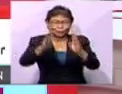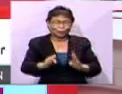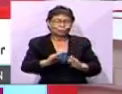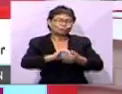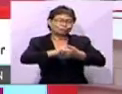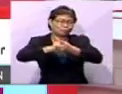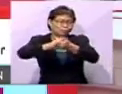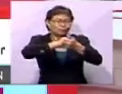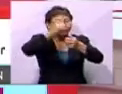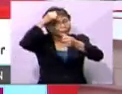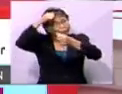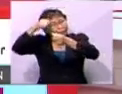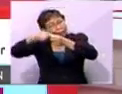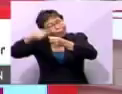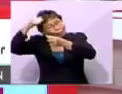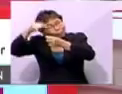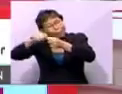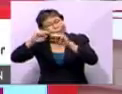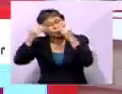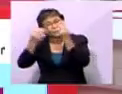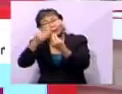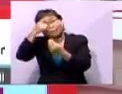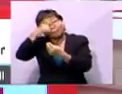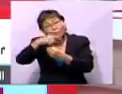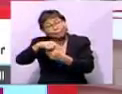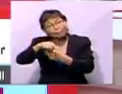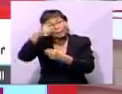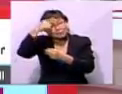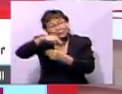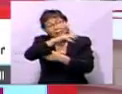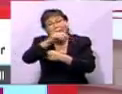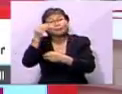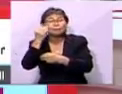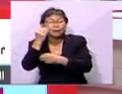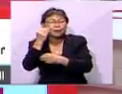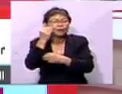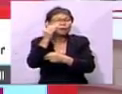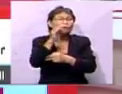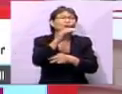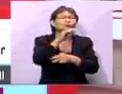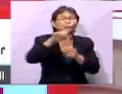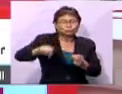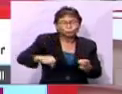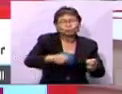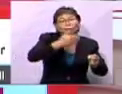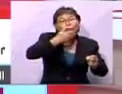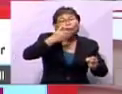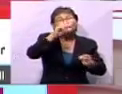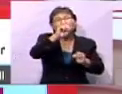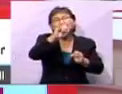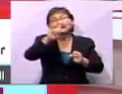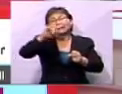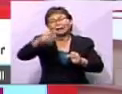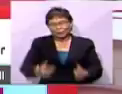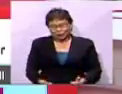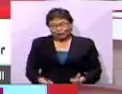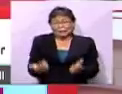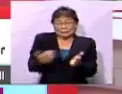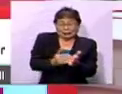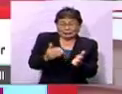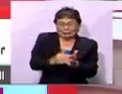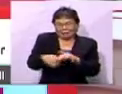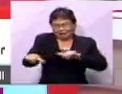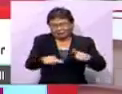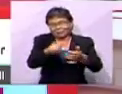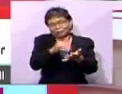Mengembalikan nostalgia itu, masyarakat Melayu dan Siam di Sungai Muda, Pokok Jerai, Kampung Betong, Sik Kedah menghidupkan kembali